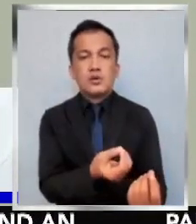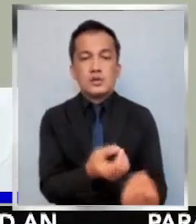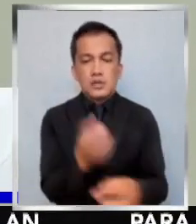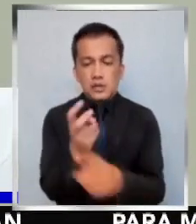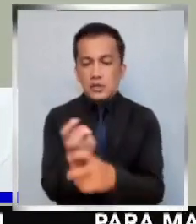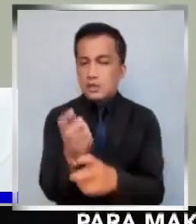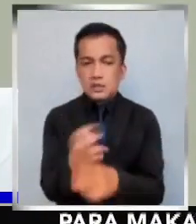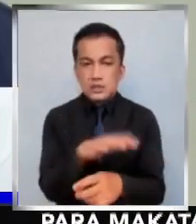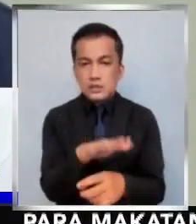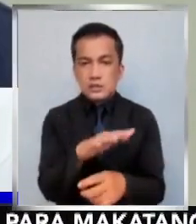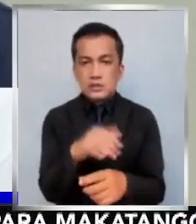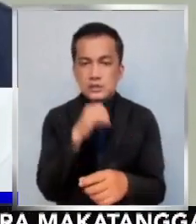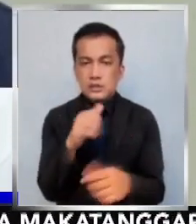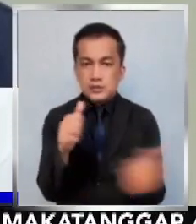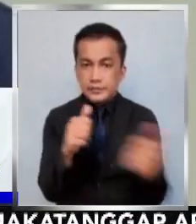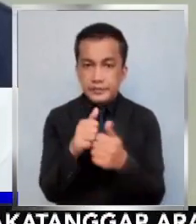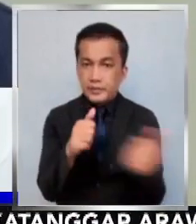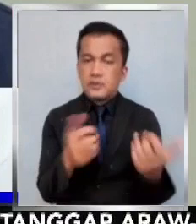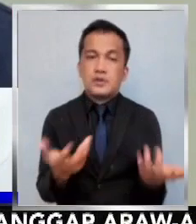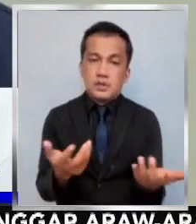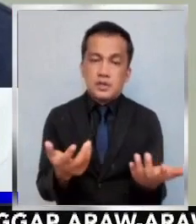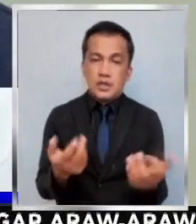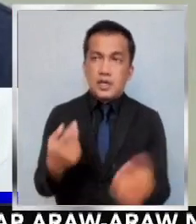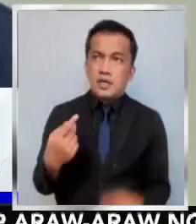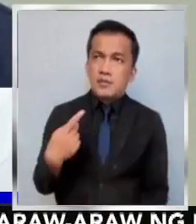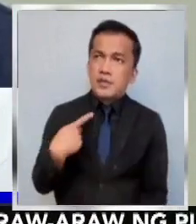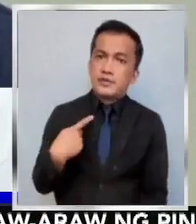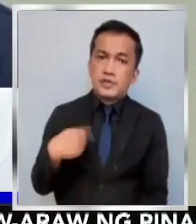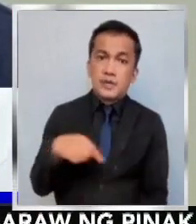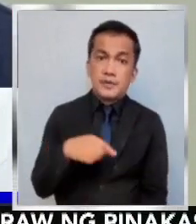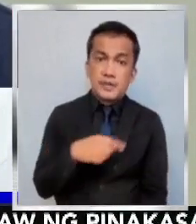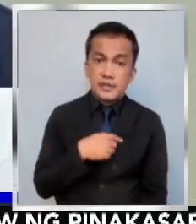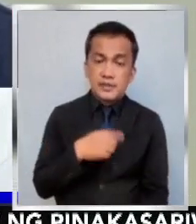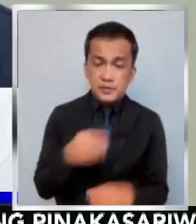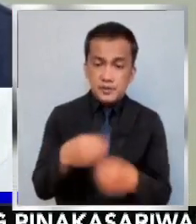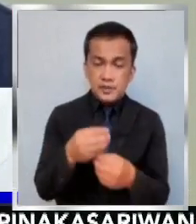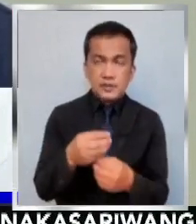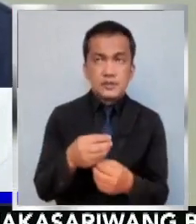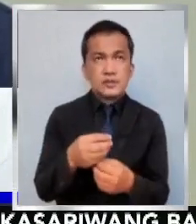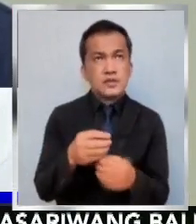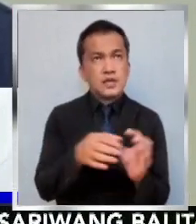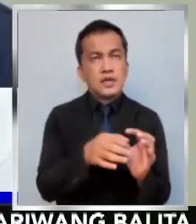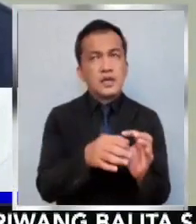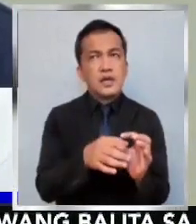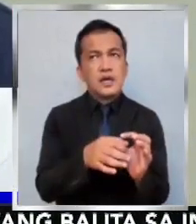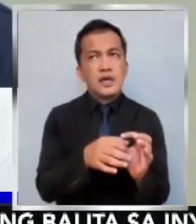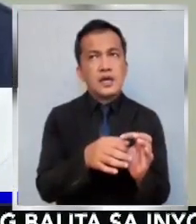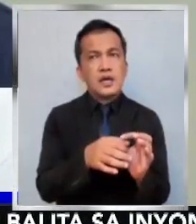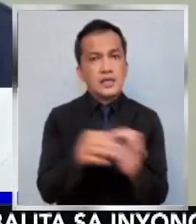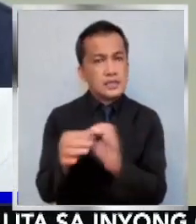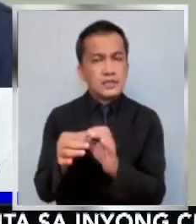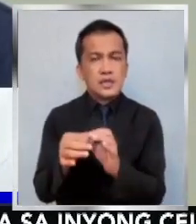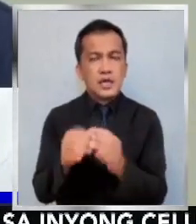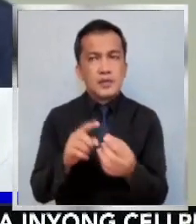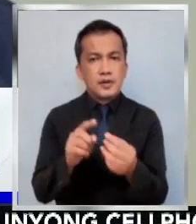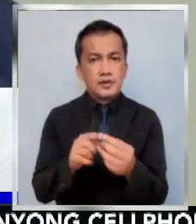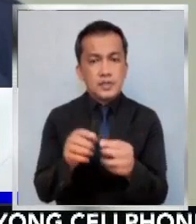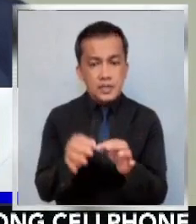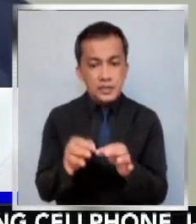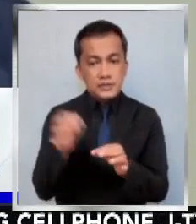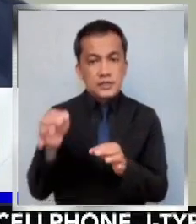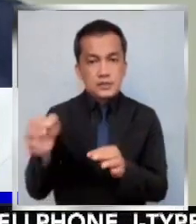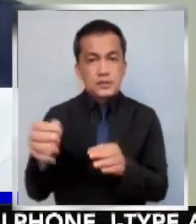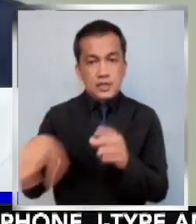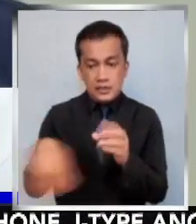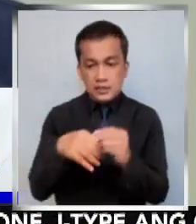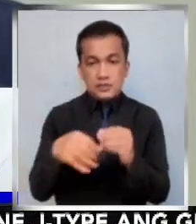sila nakapagbiyahe. Meron din kaming i-issue na MC with regard dun sa extension naman ng additional 2 years dun